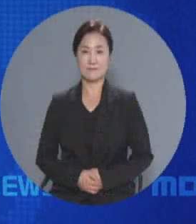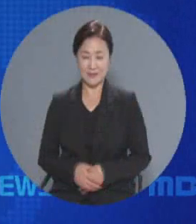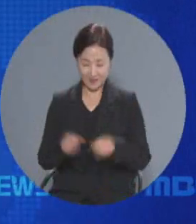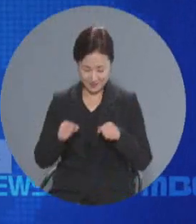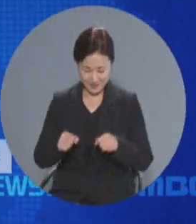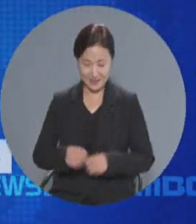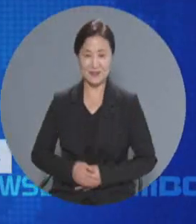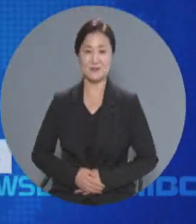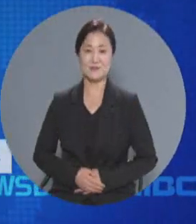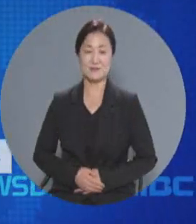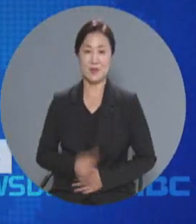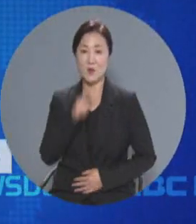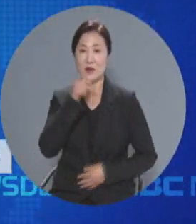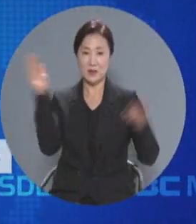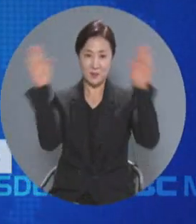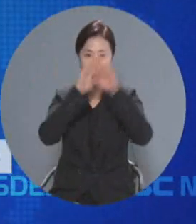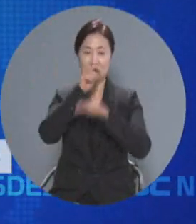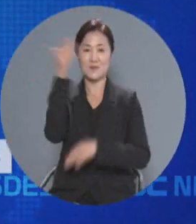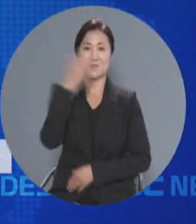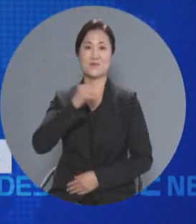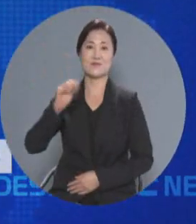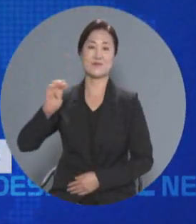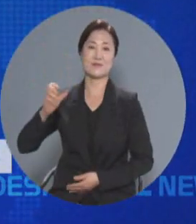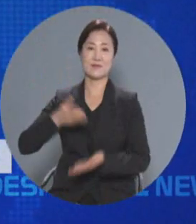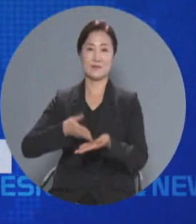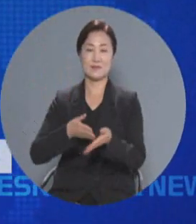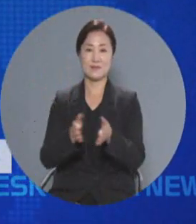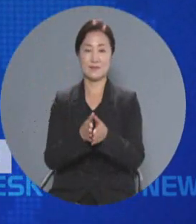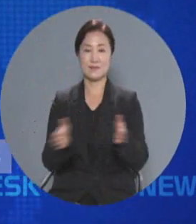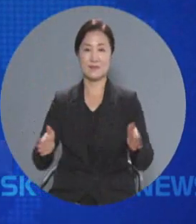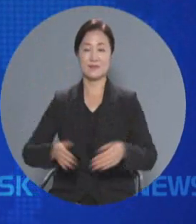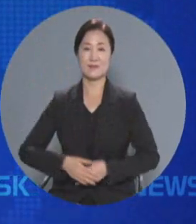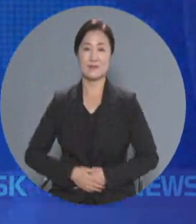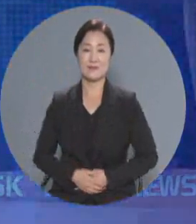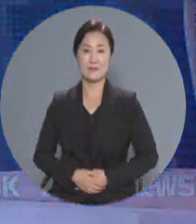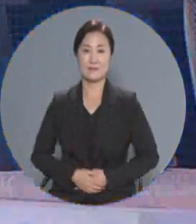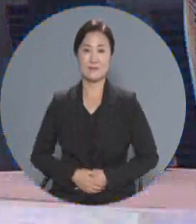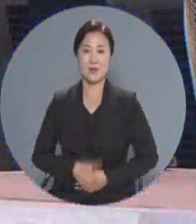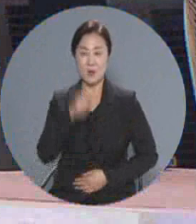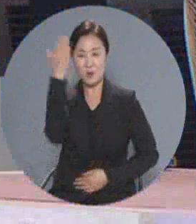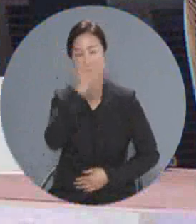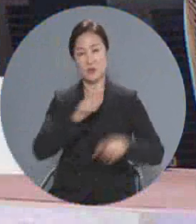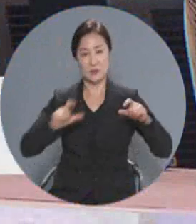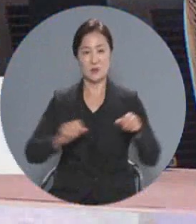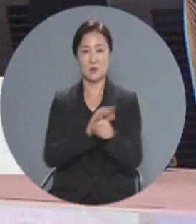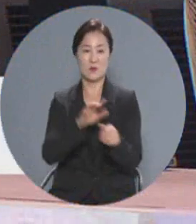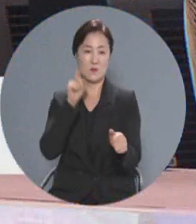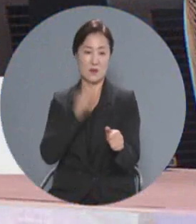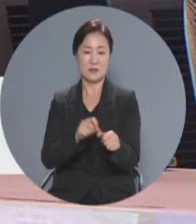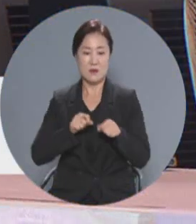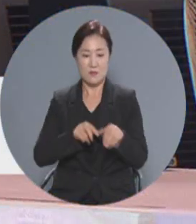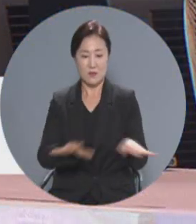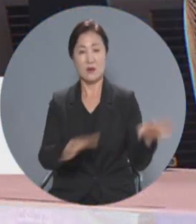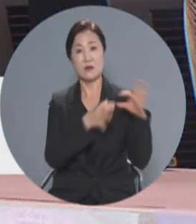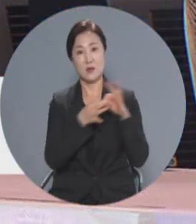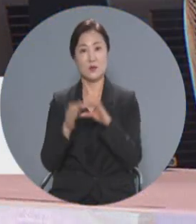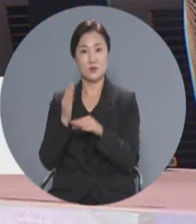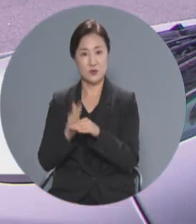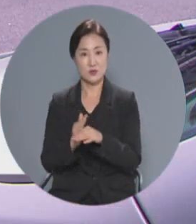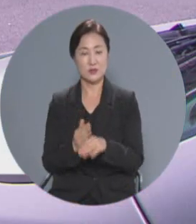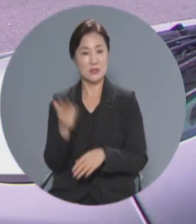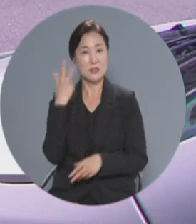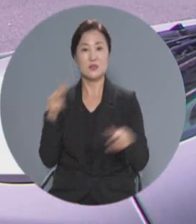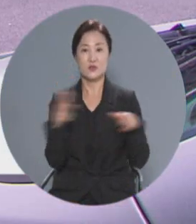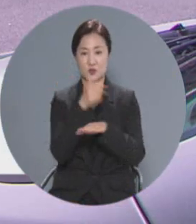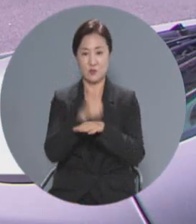여러분 안녕하십니까? 월요일 밤 여수 MBC 뉴스데스크입니다. 여수 지역에서 코로나19 확산세가 이어지는 가운데 지난